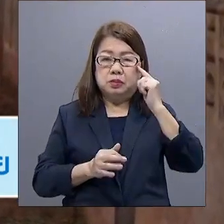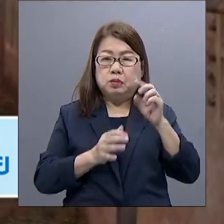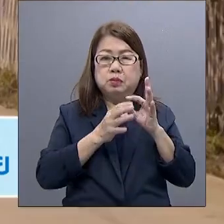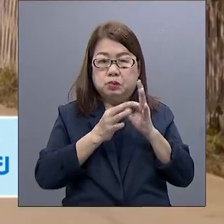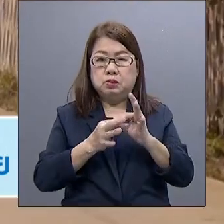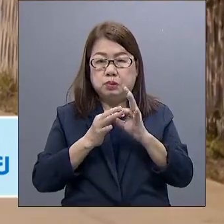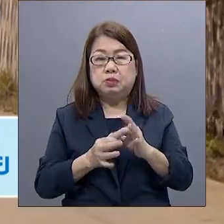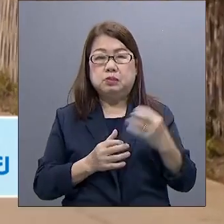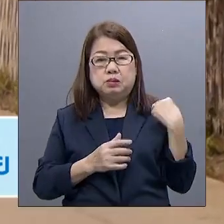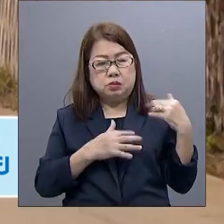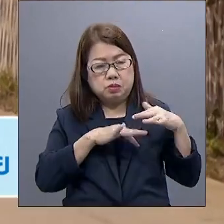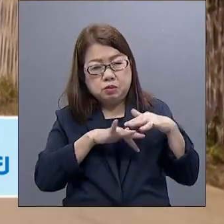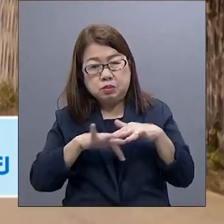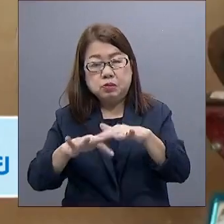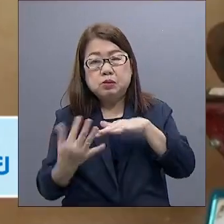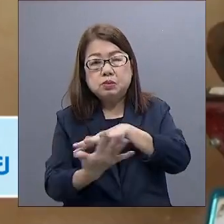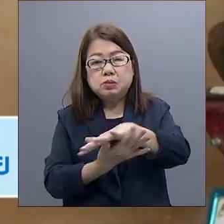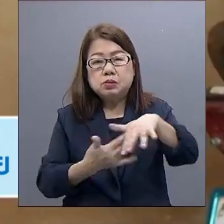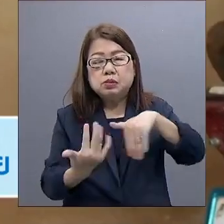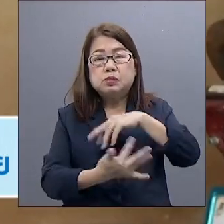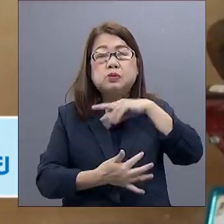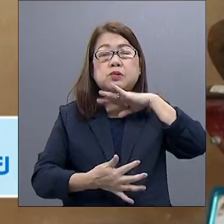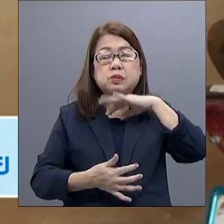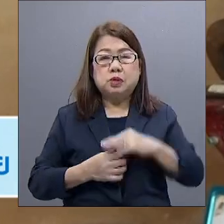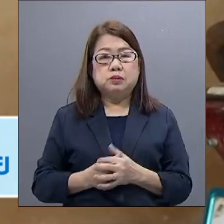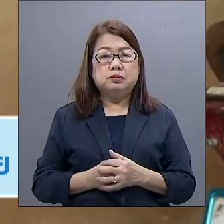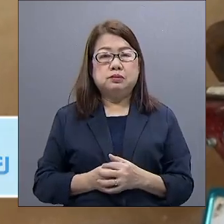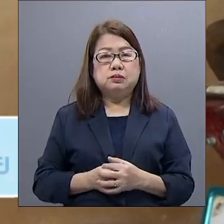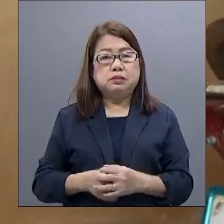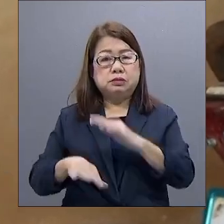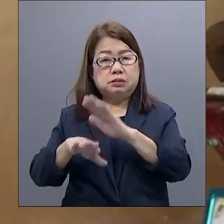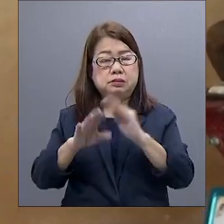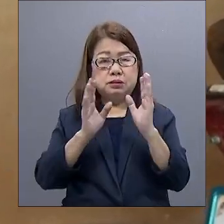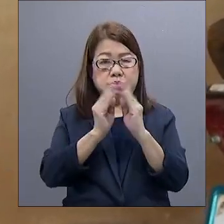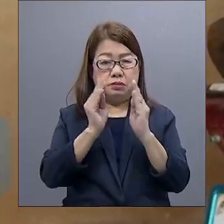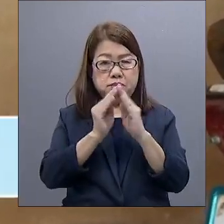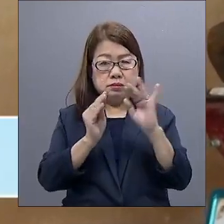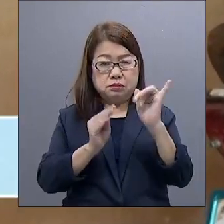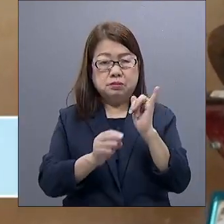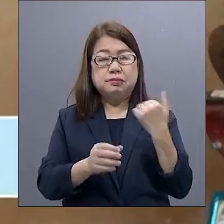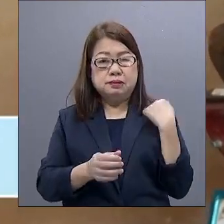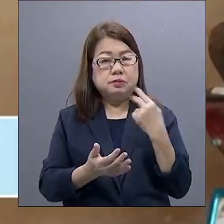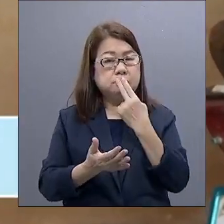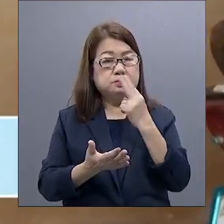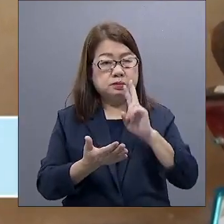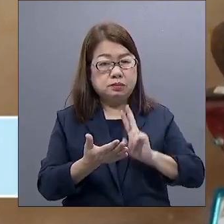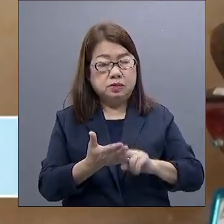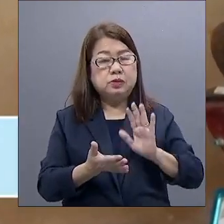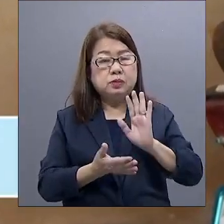ี่มัจะมาปนเผี้แน pensaก่อนที่จะเรีประชุมนคือจะมีหนงสือมาทั้งผู้ใหญบาน congratulations